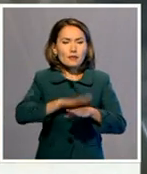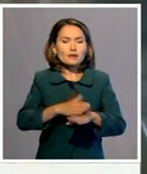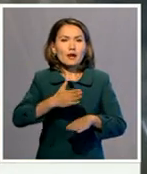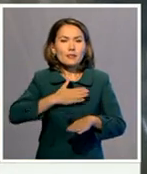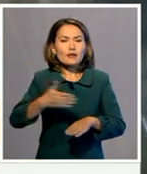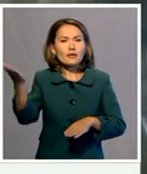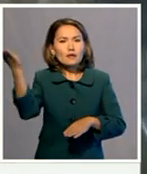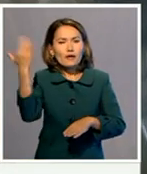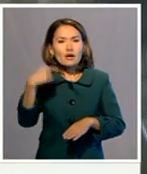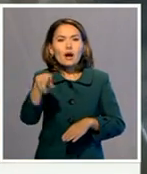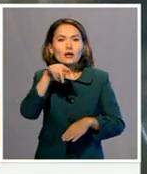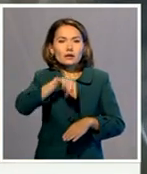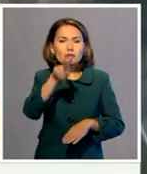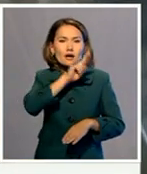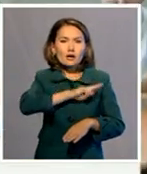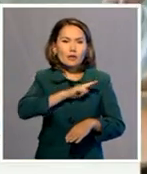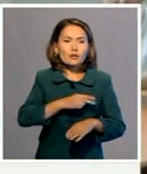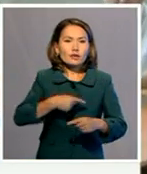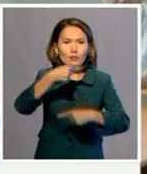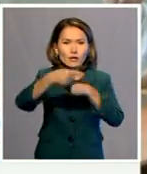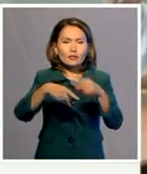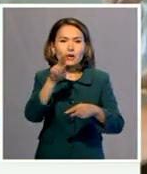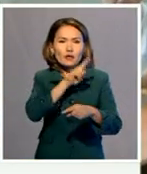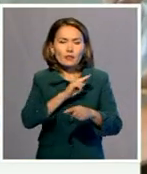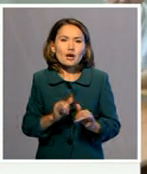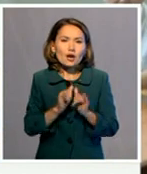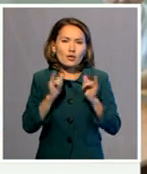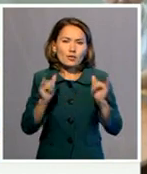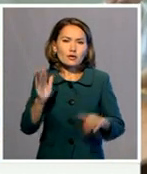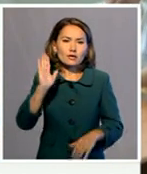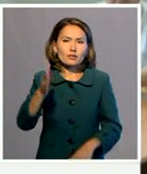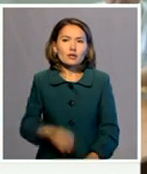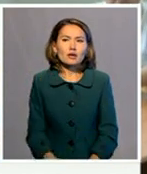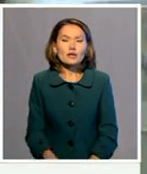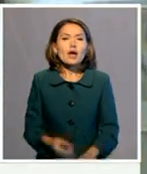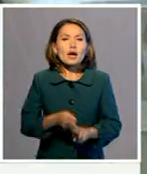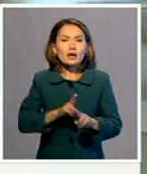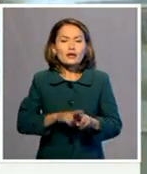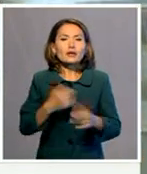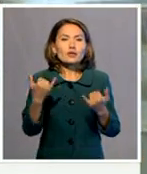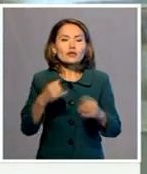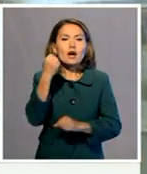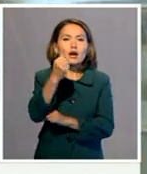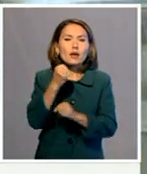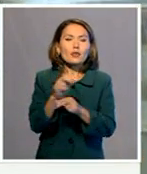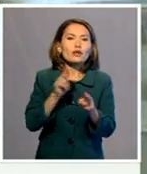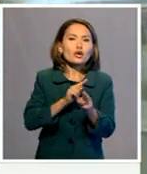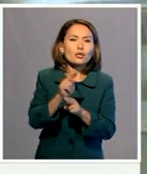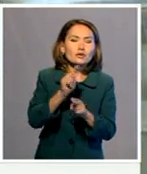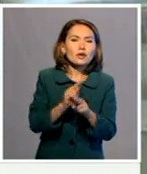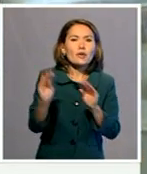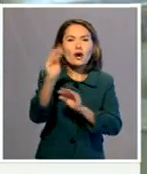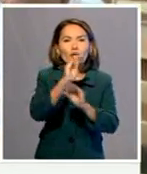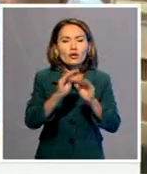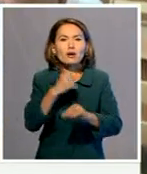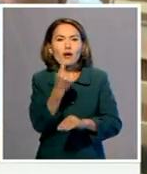де, менен кейінгі жастар да осылай дереді. Галина Хохлачева өндірістік оқыту шебері. Шахта мен ондағы әрбір құрылғы жайлы білмейтіні